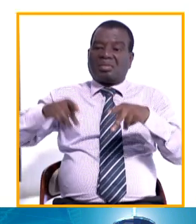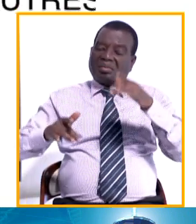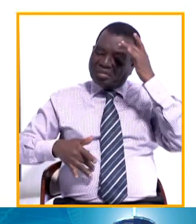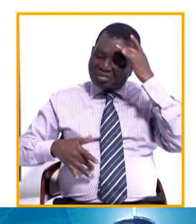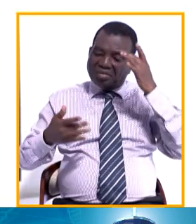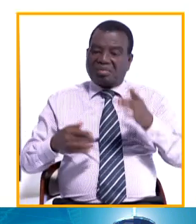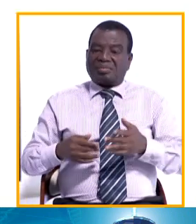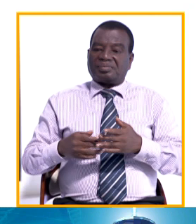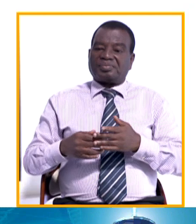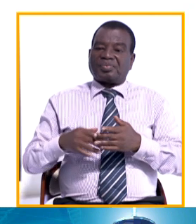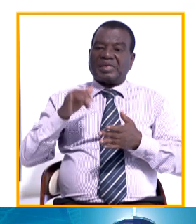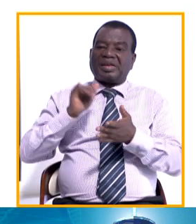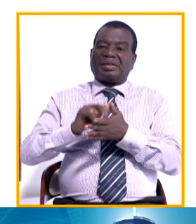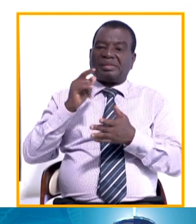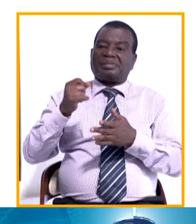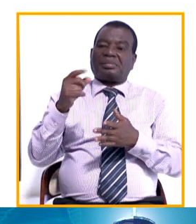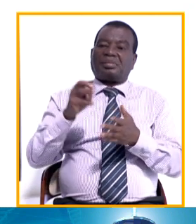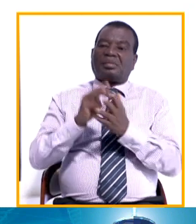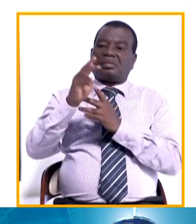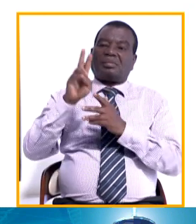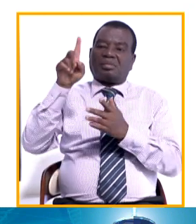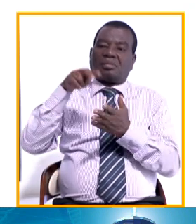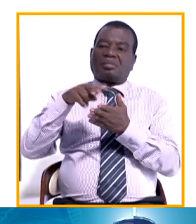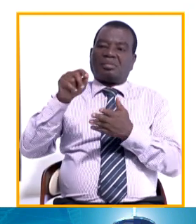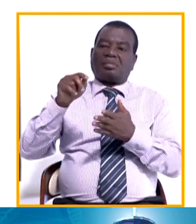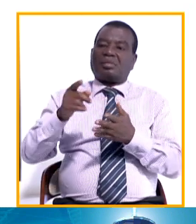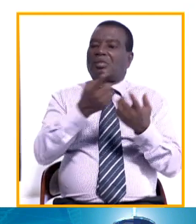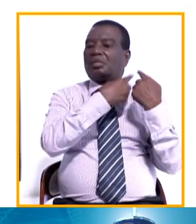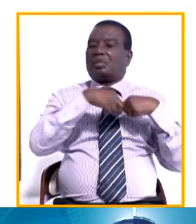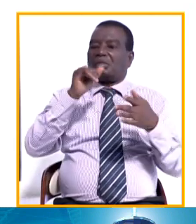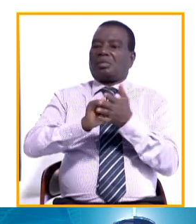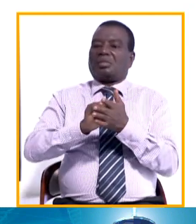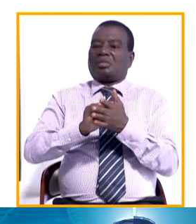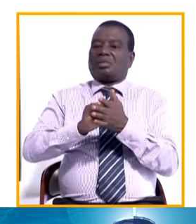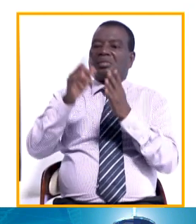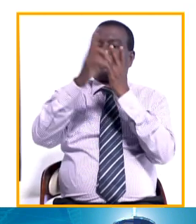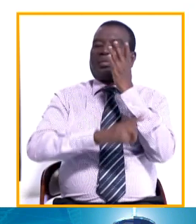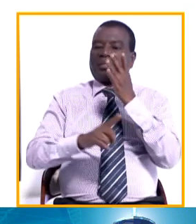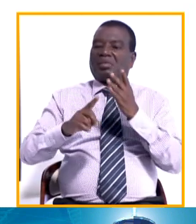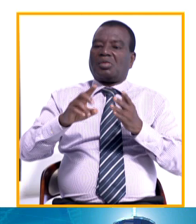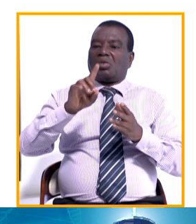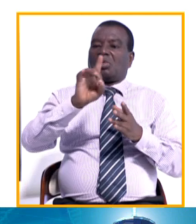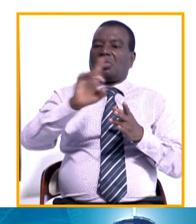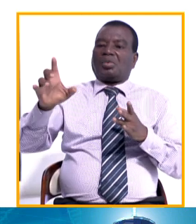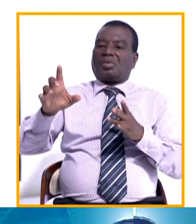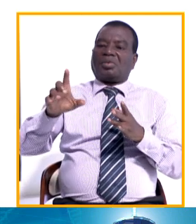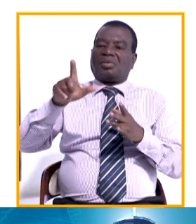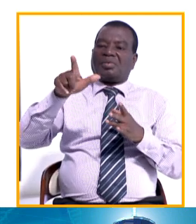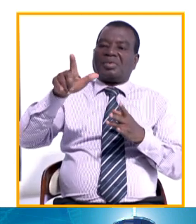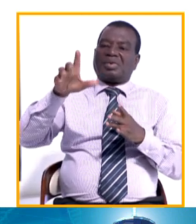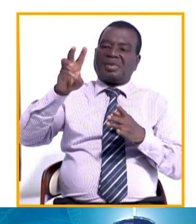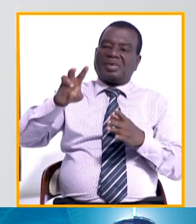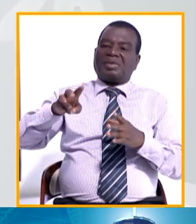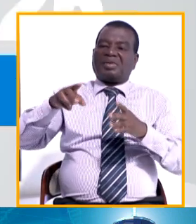de la pandémie. C'était le 11 mars 2020. Et depuis cette date, 826 hommes et femmes ont définitivement